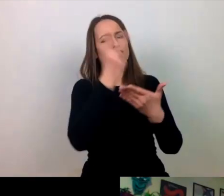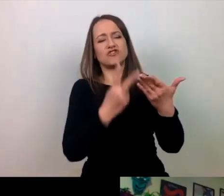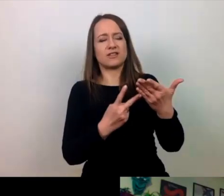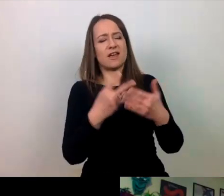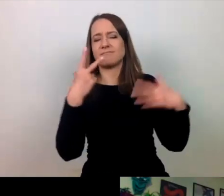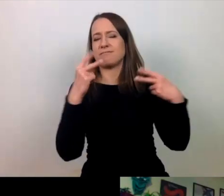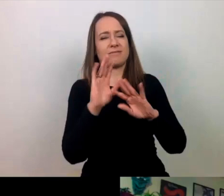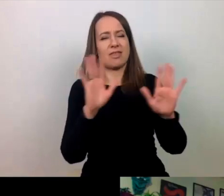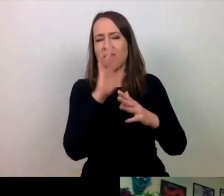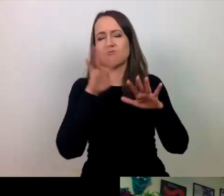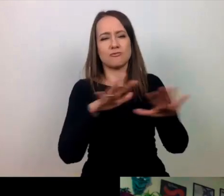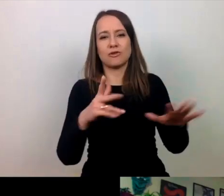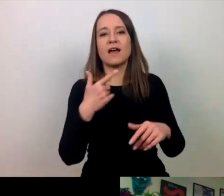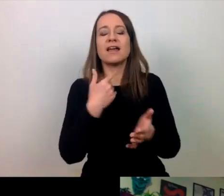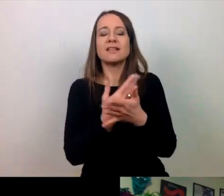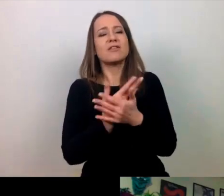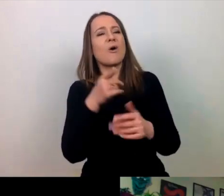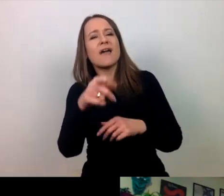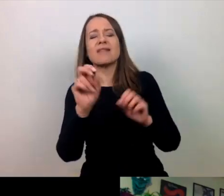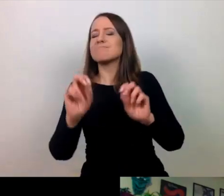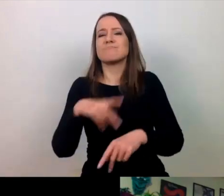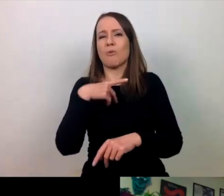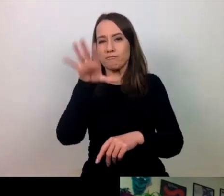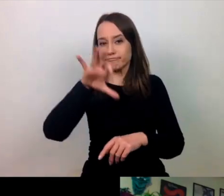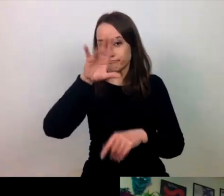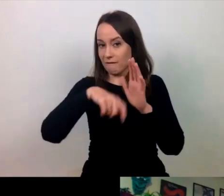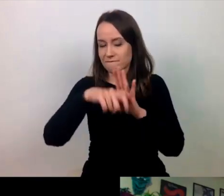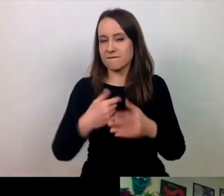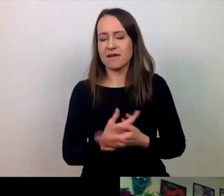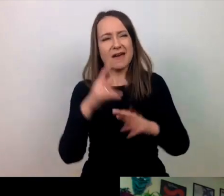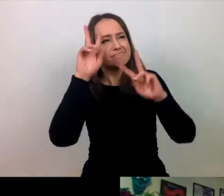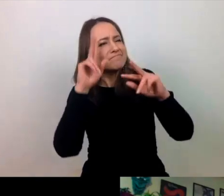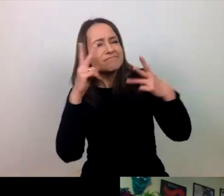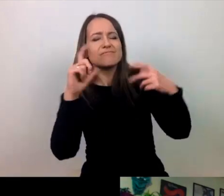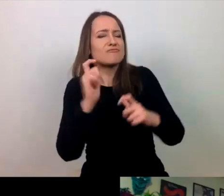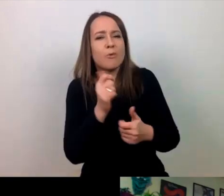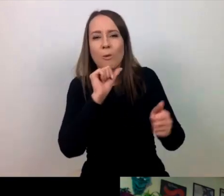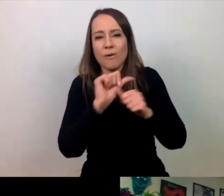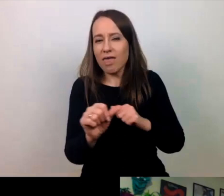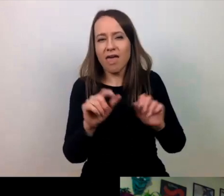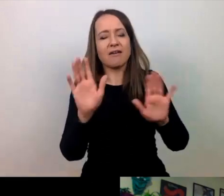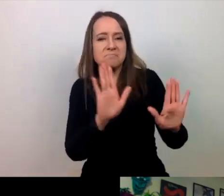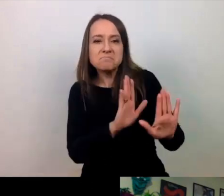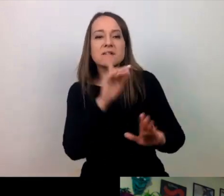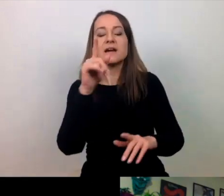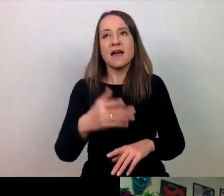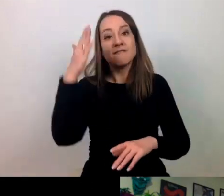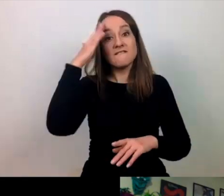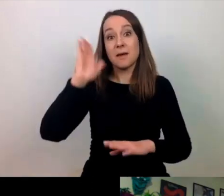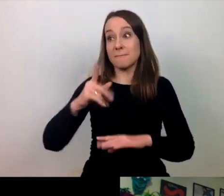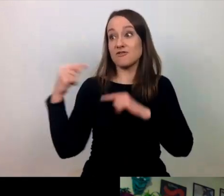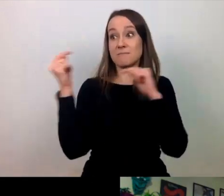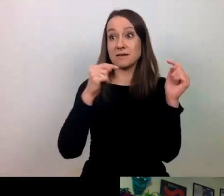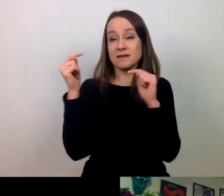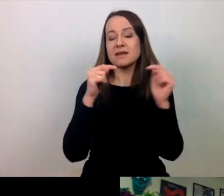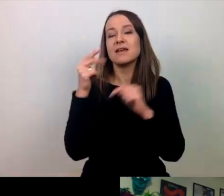do filmu podeszłam tak na surowo, nawet nie sprawdzałam, o czym za bardzo on jest. Wiedziałam, że będziemy o nim rozmawiać, więc go po prostu